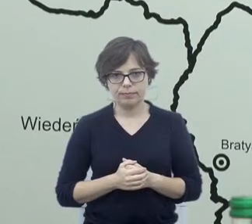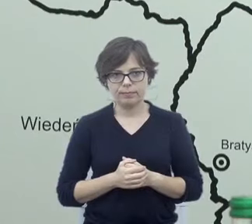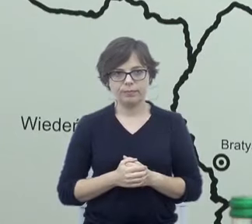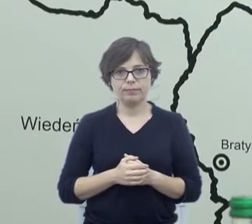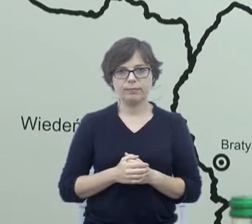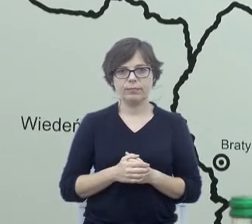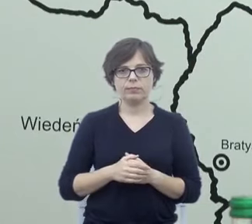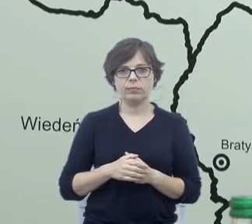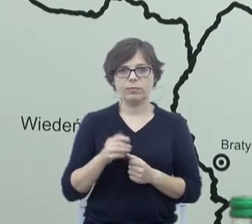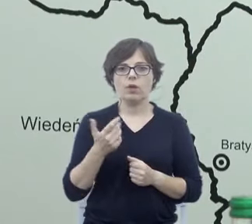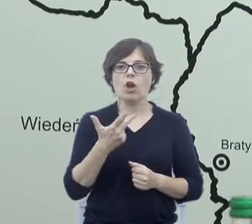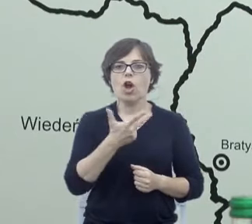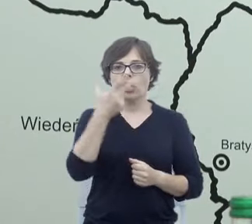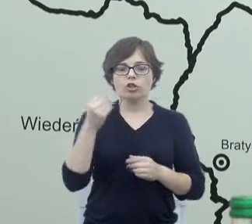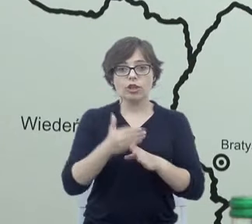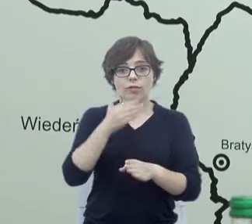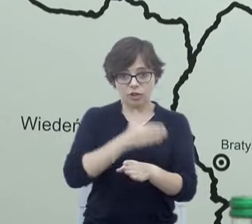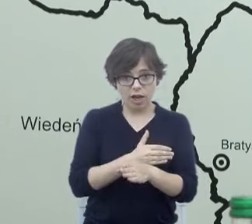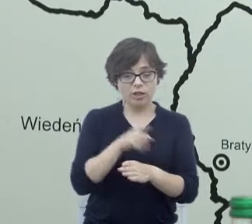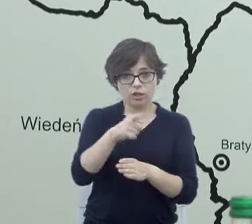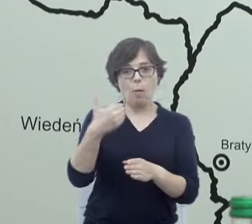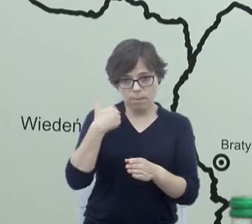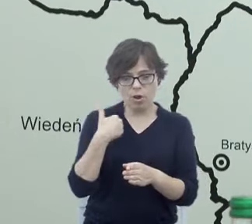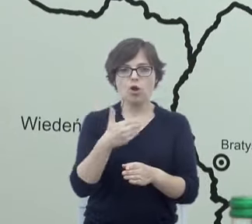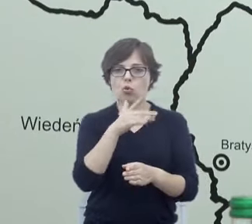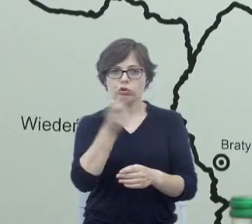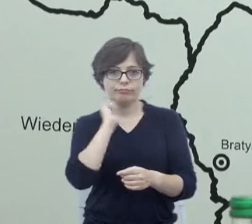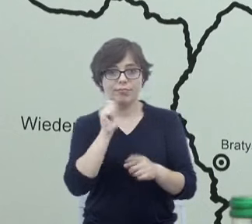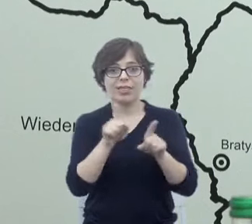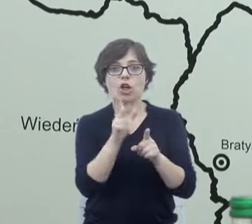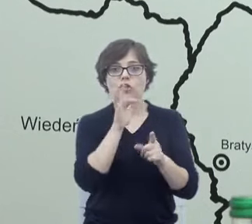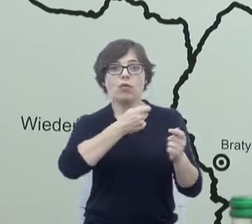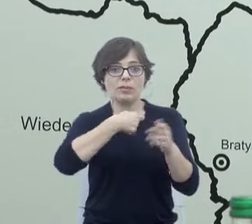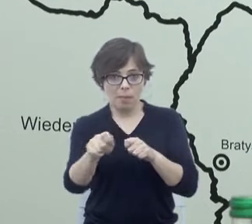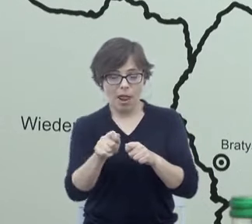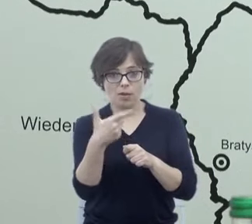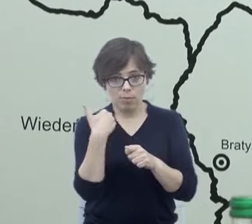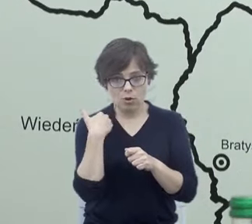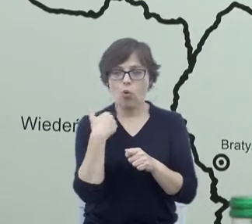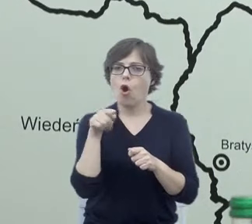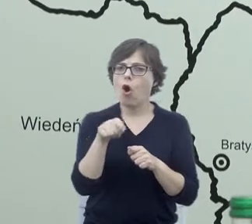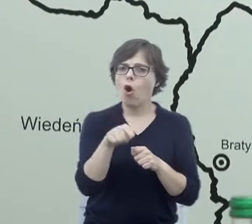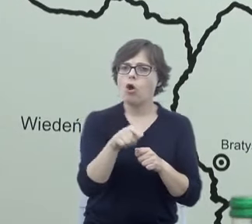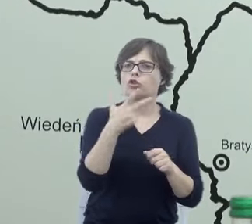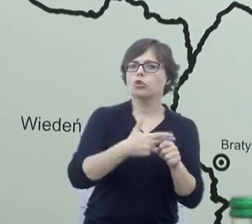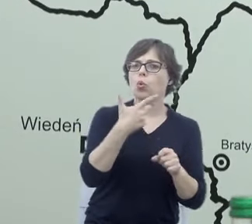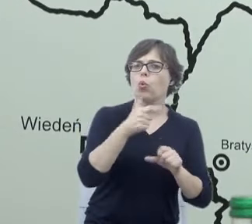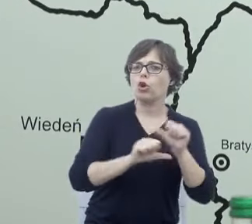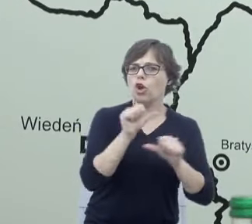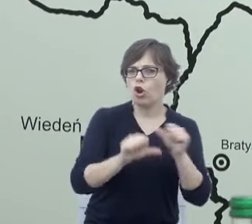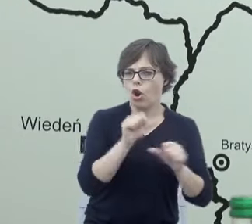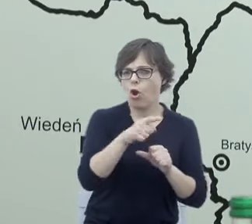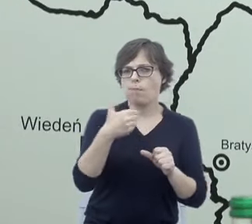miejscowości, w której 3 dni wcześniej taki pogrom i spalenie Żydów miał miejsce, no w 1932 roku doszło do